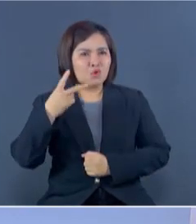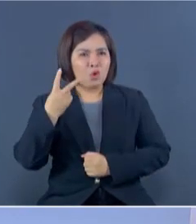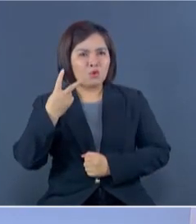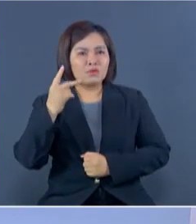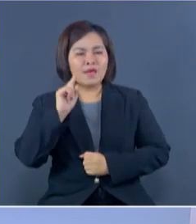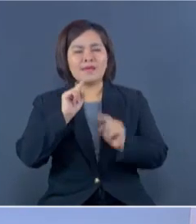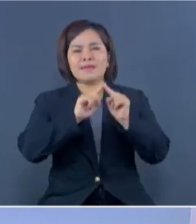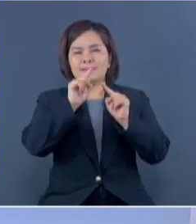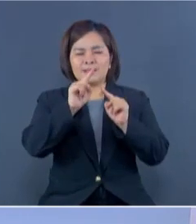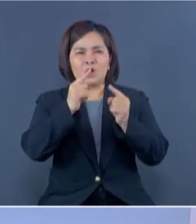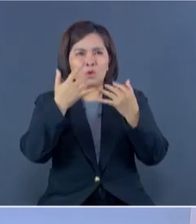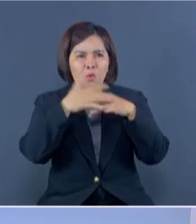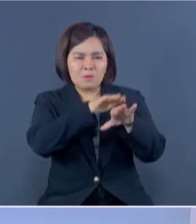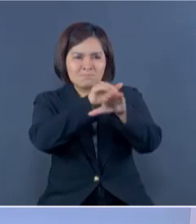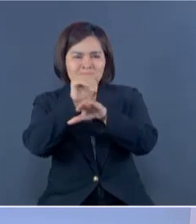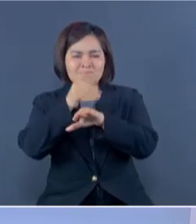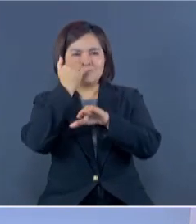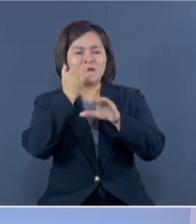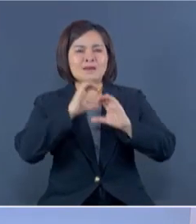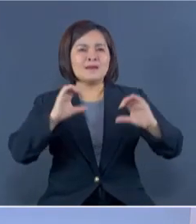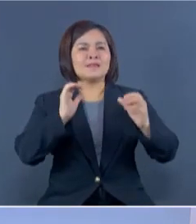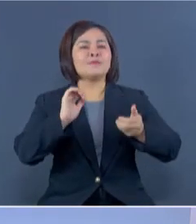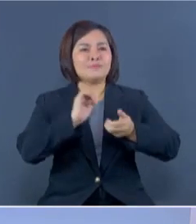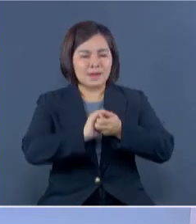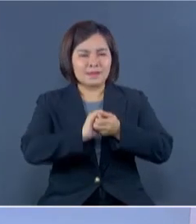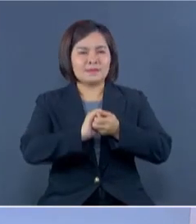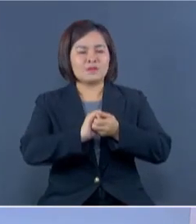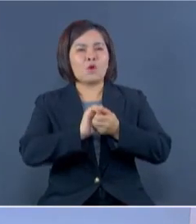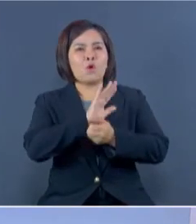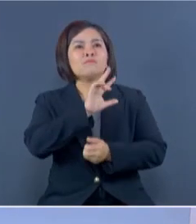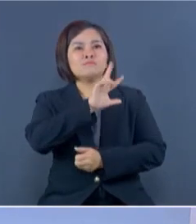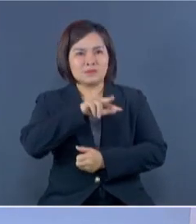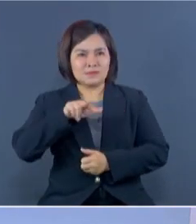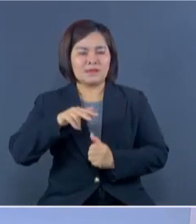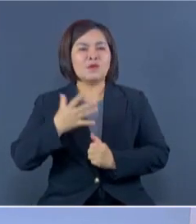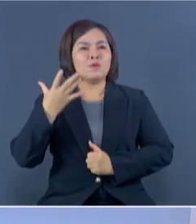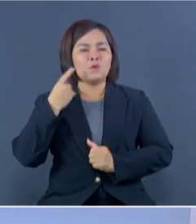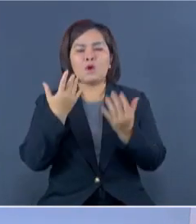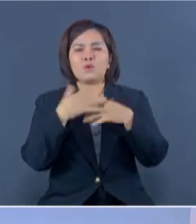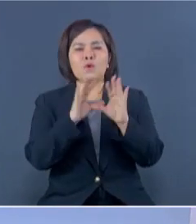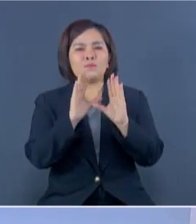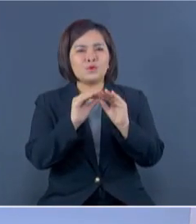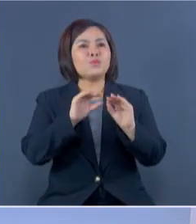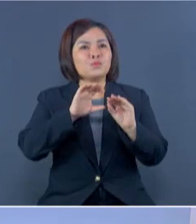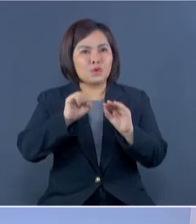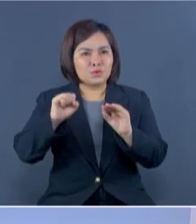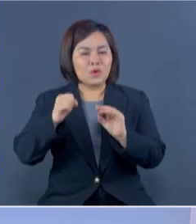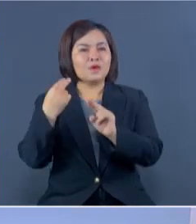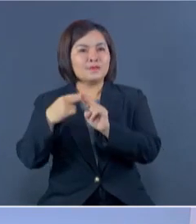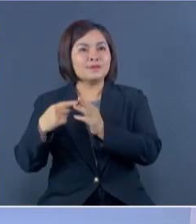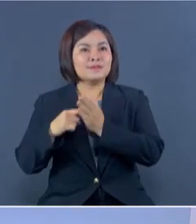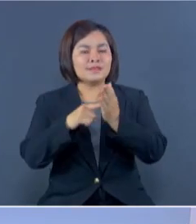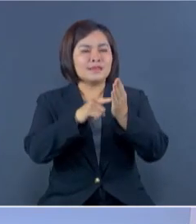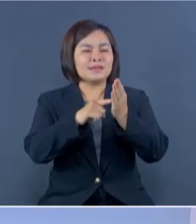คือการเดินหน้าจะตั้งรัฐบาลก็คือพรรคเพื่อไทยในฐานะแกนนำเมื่อวานนี้ก็มีการประชุมส.ส.มีแคนดิเดตคุณอุ๊ง